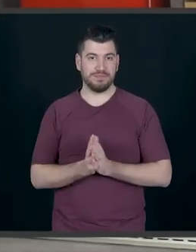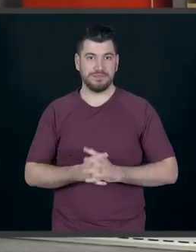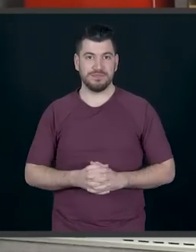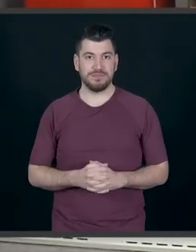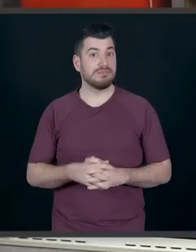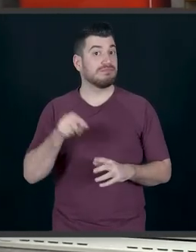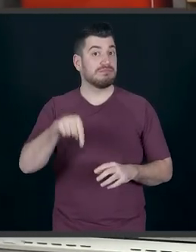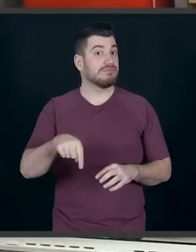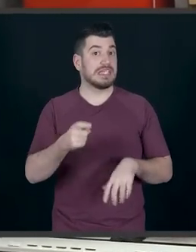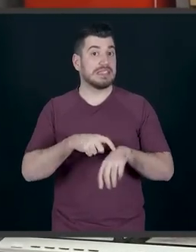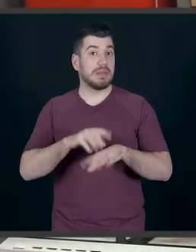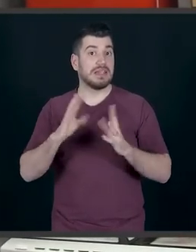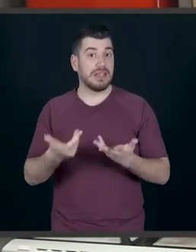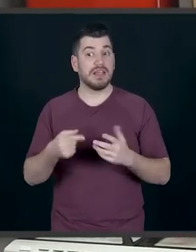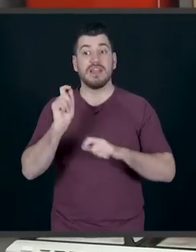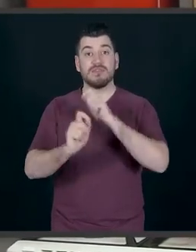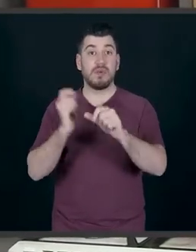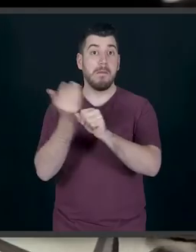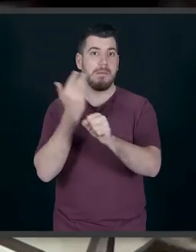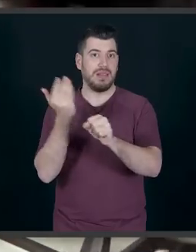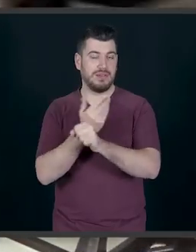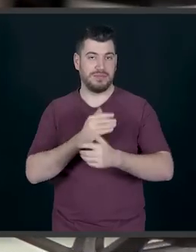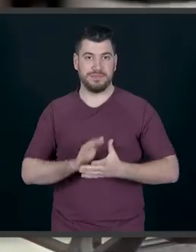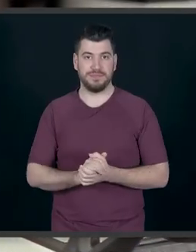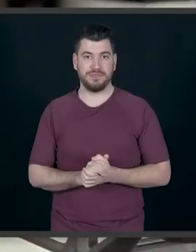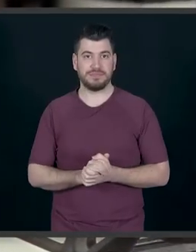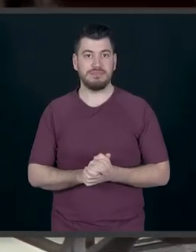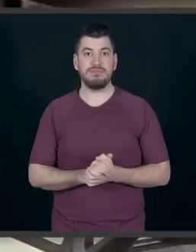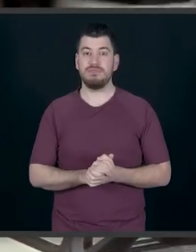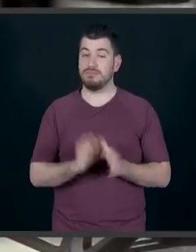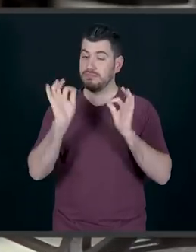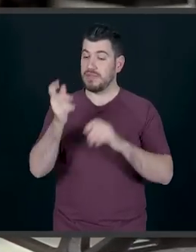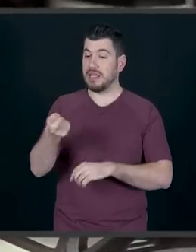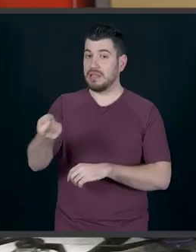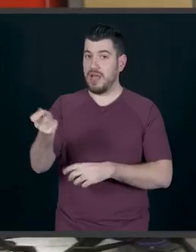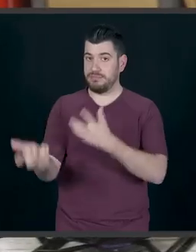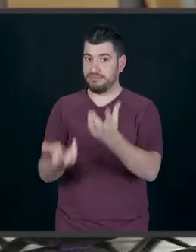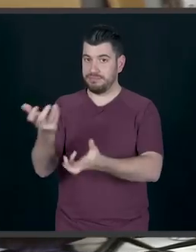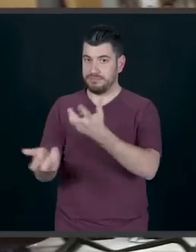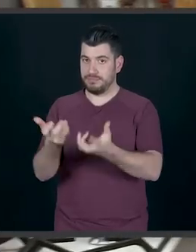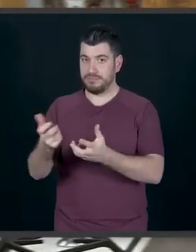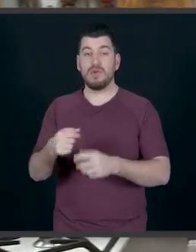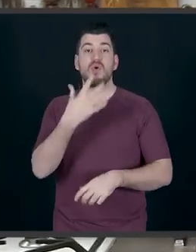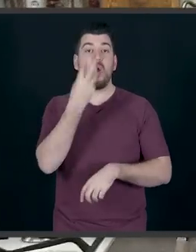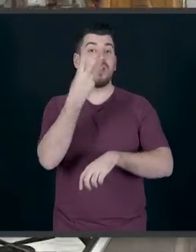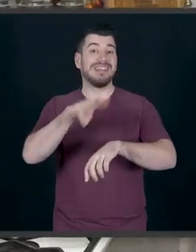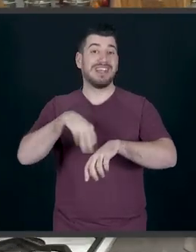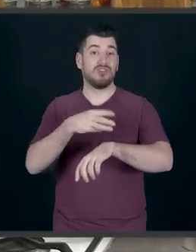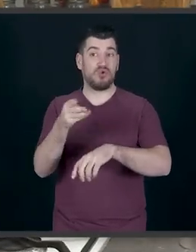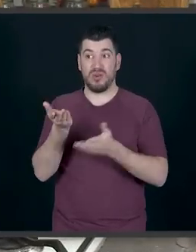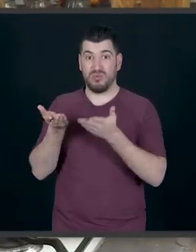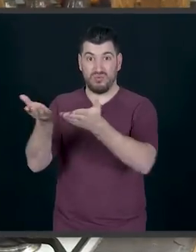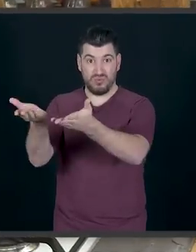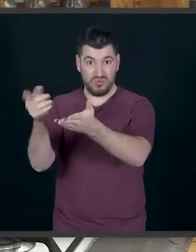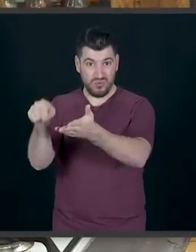τι ήρθε η ώρα? Ήρθε η ώρα να ετοιμάσουμε τις πατάτες μας. Τηγανάρα πάνω στη φωτιά. Και επειδή βράζουμε 3 ώρες το χοιρινό μέσα στο φούρνο,